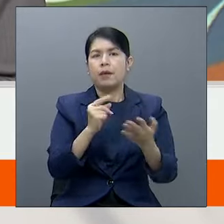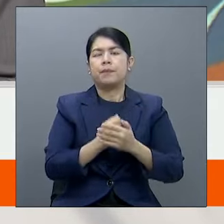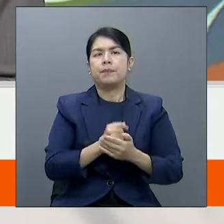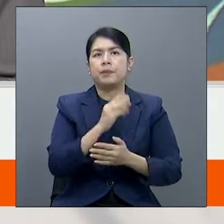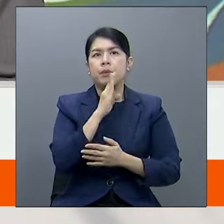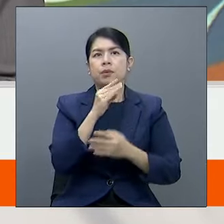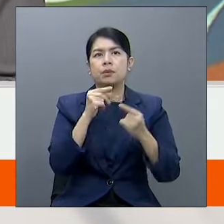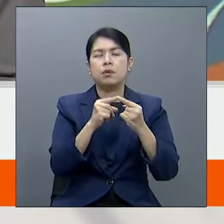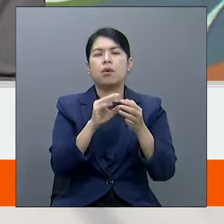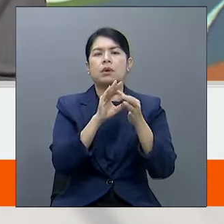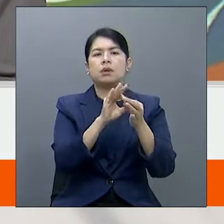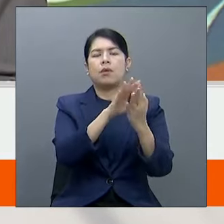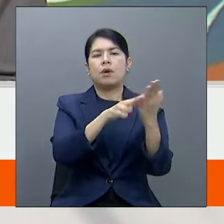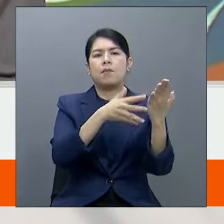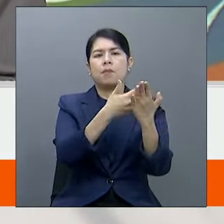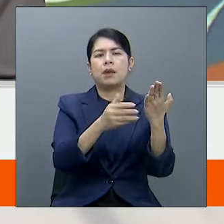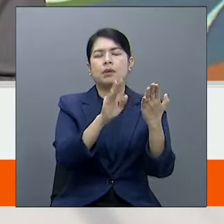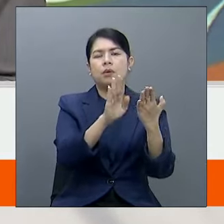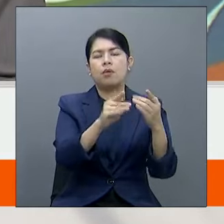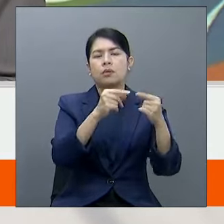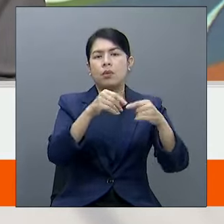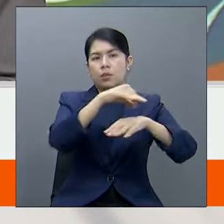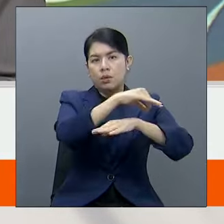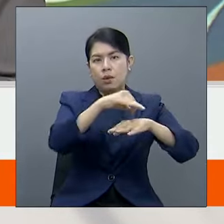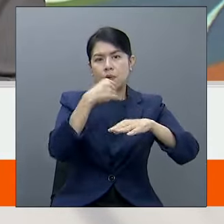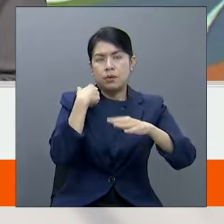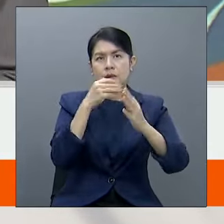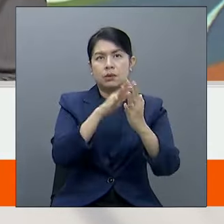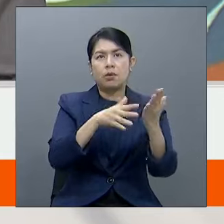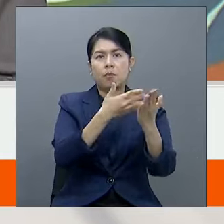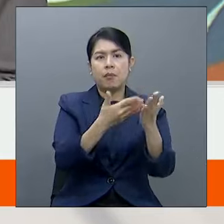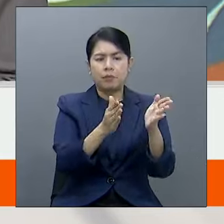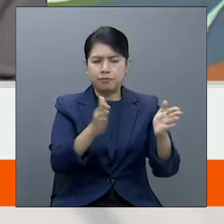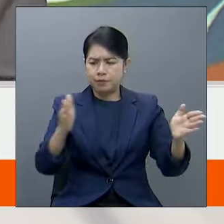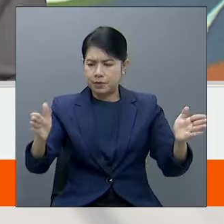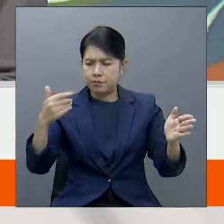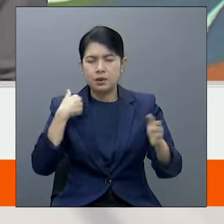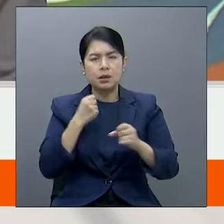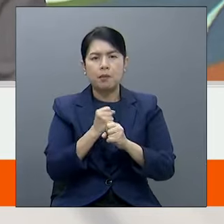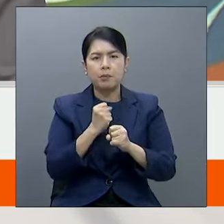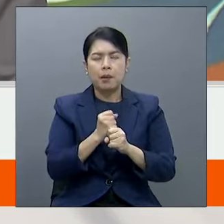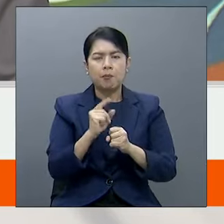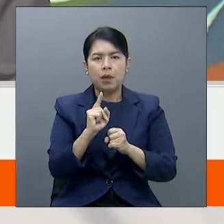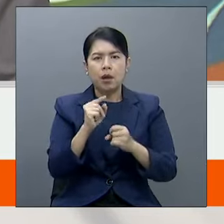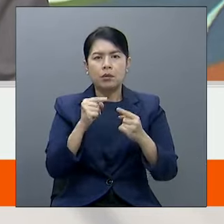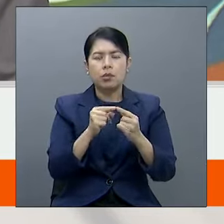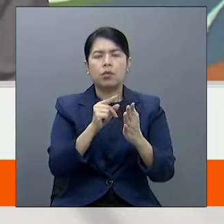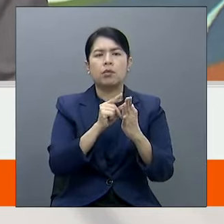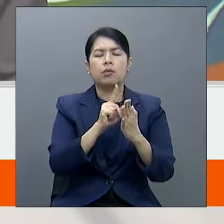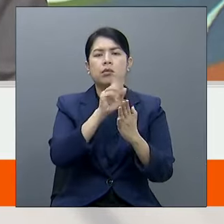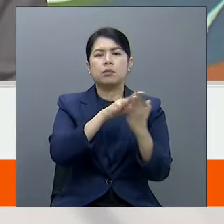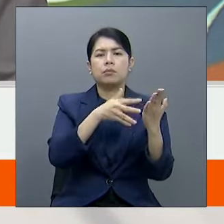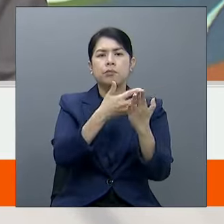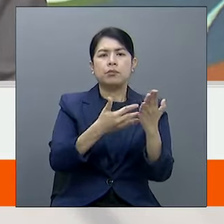ำกัดในเชิงวิศวกรรมอยู่แล้วนะคะการวางแผนเพื่อก่อสร้างในบริเวณนี้ควรจะต้องทำอย่างไรคะ